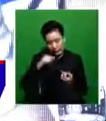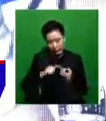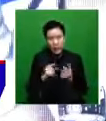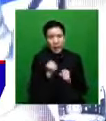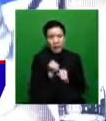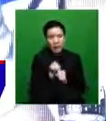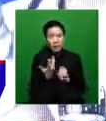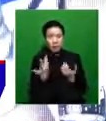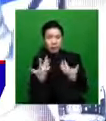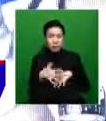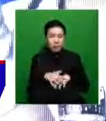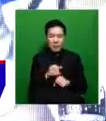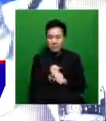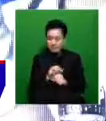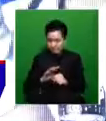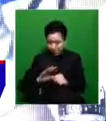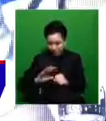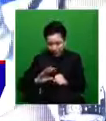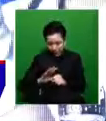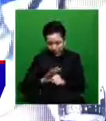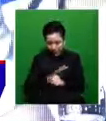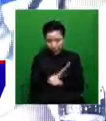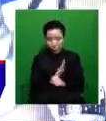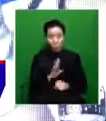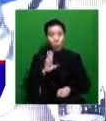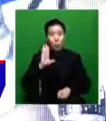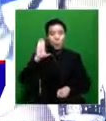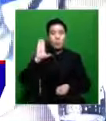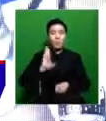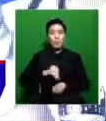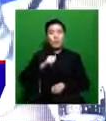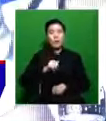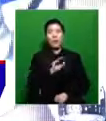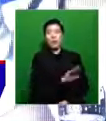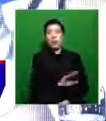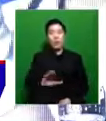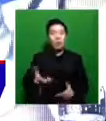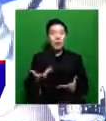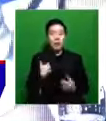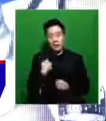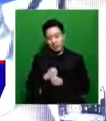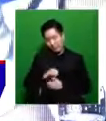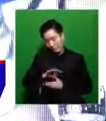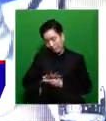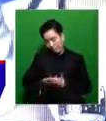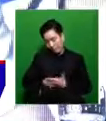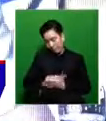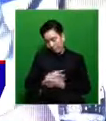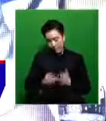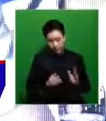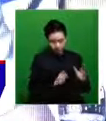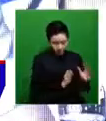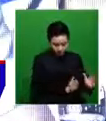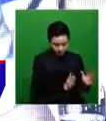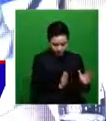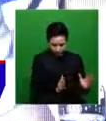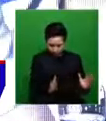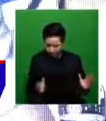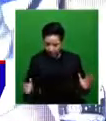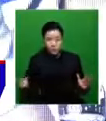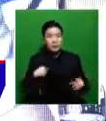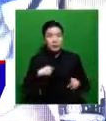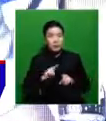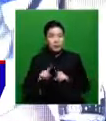พของการทำงานของเราอย่างทุกกำลังความสามารถที่มีอยู่นะครับมีการวางแผนในระยะต่างๆนะครับ